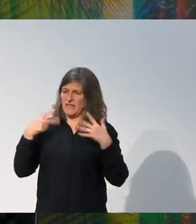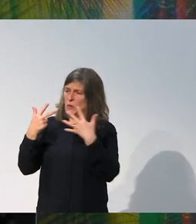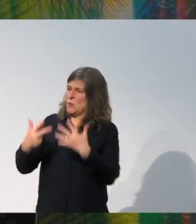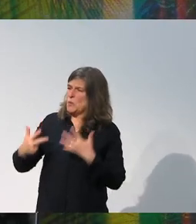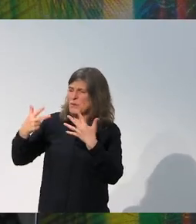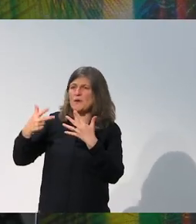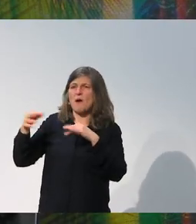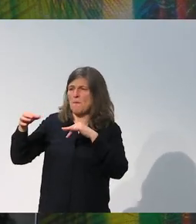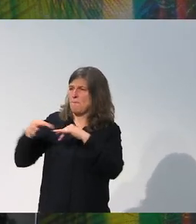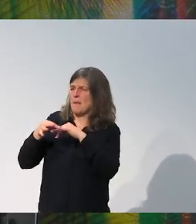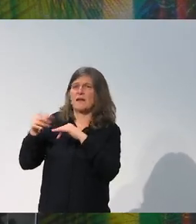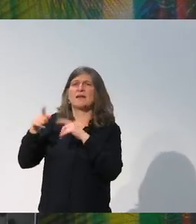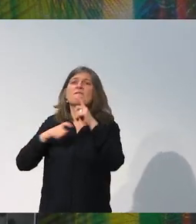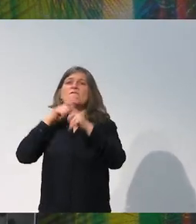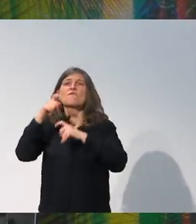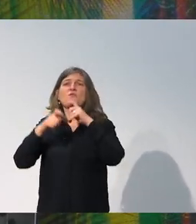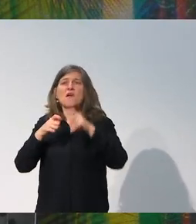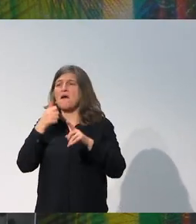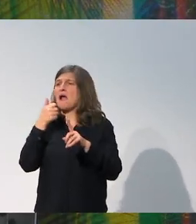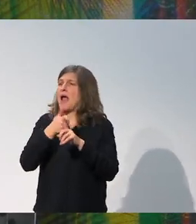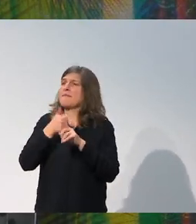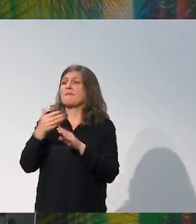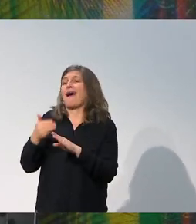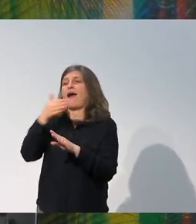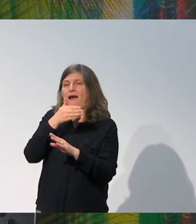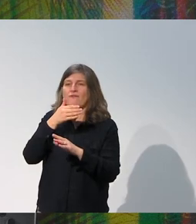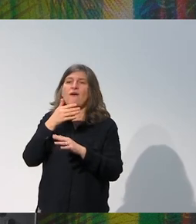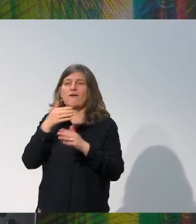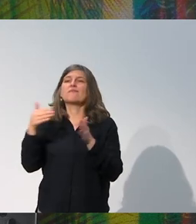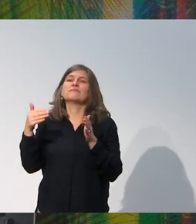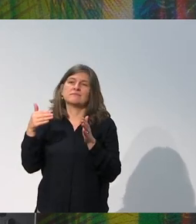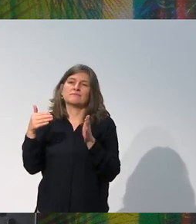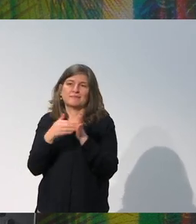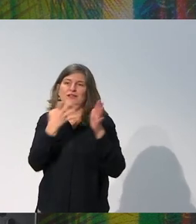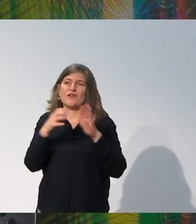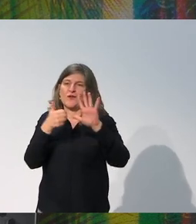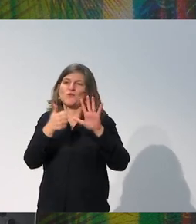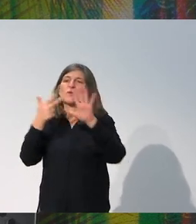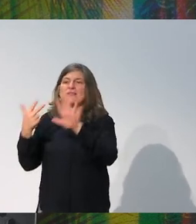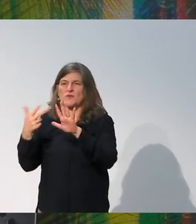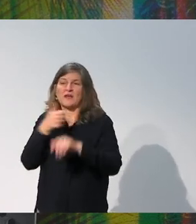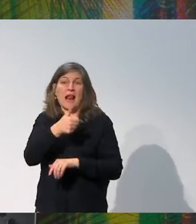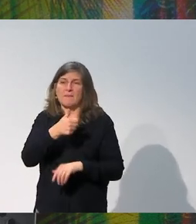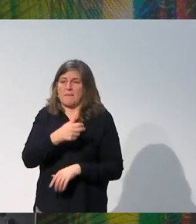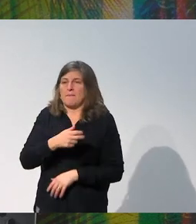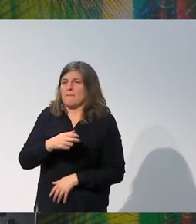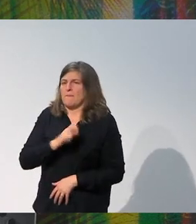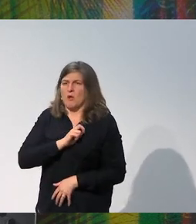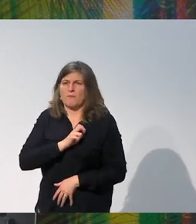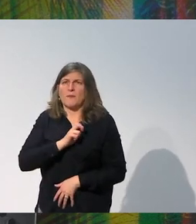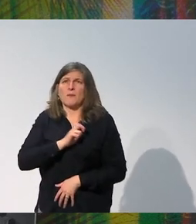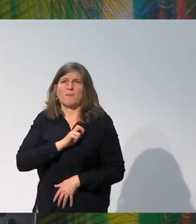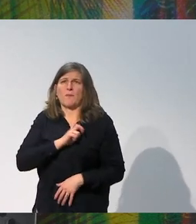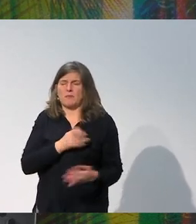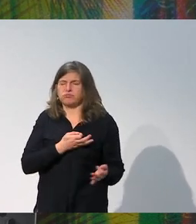mari violent. C'est une femme d'avant 1968, la peur au ventre tout le temps, mais qui tient son